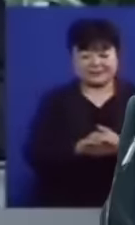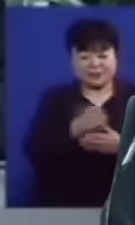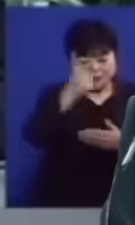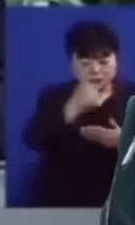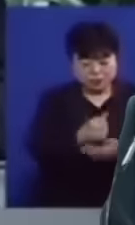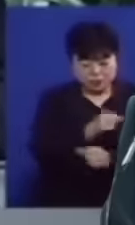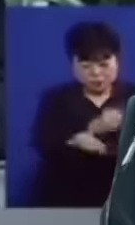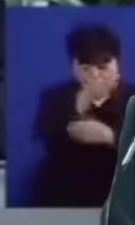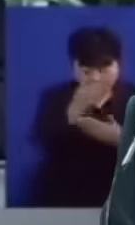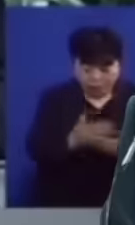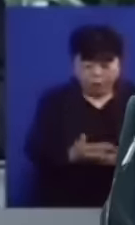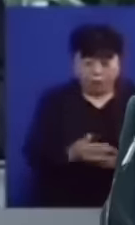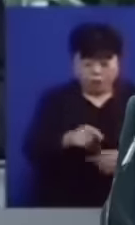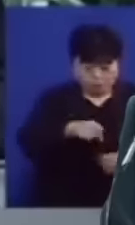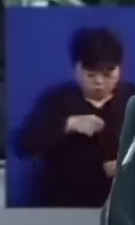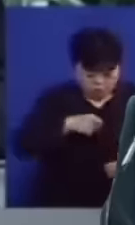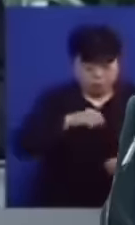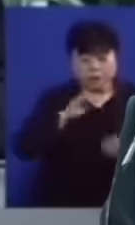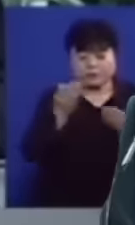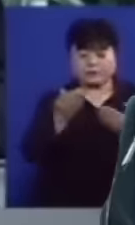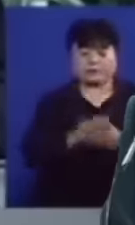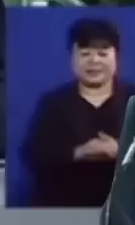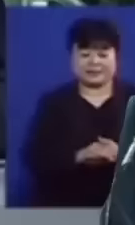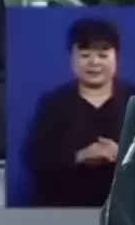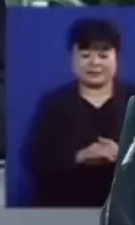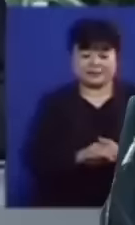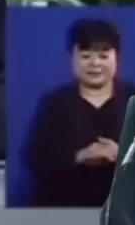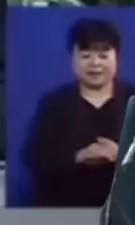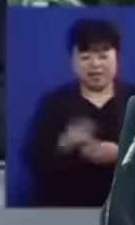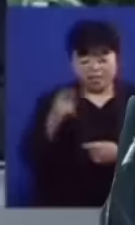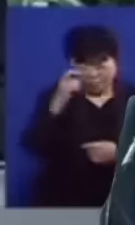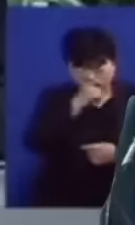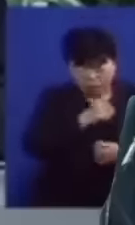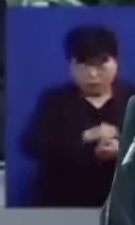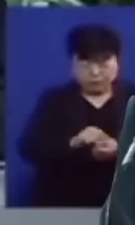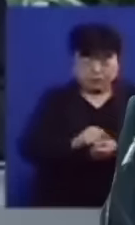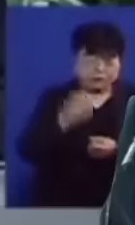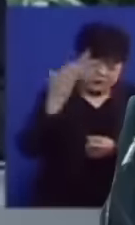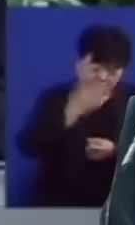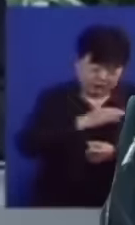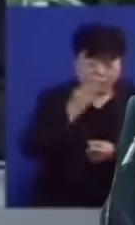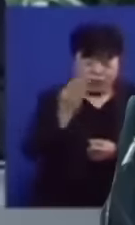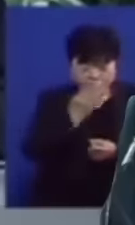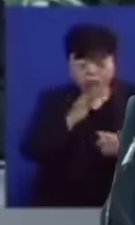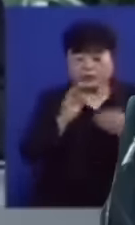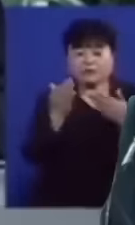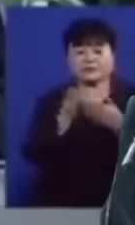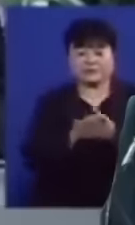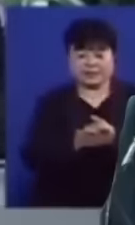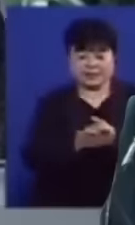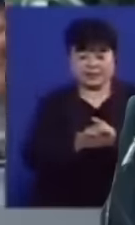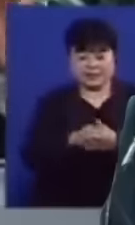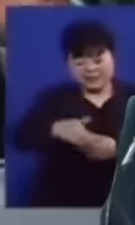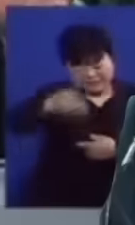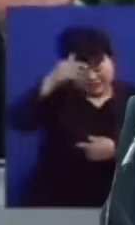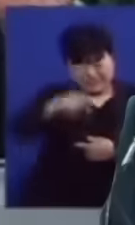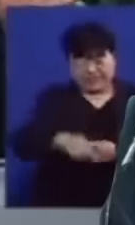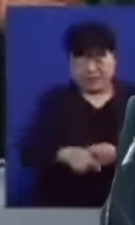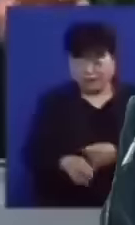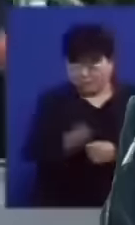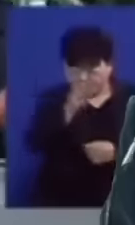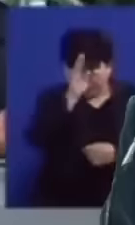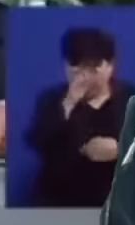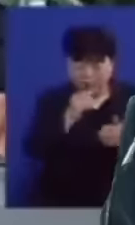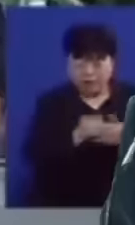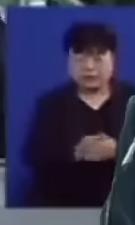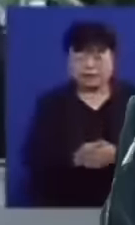죄가 용서받은 의로운 사람인 것입니다. 더러움이 씻어진 거룩한 사람인 것입니다. 옛날에는 병이 와서